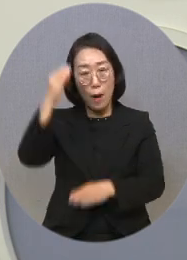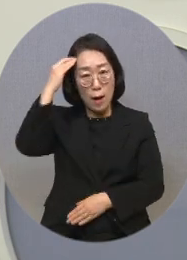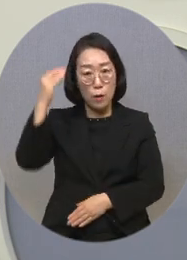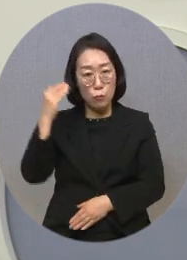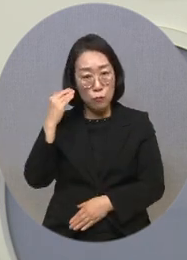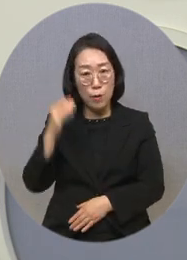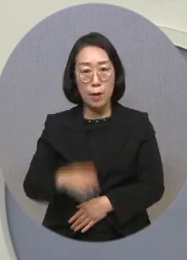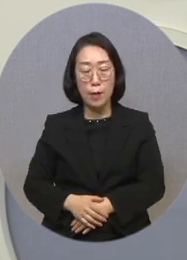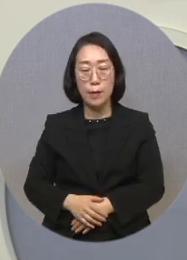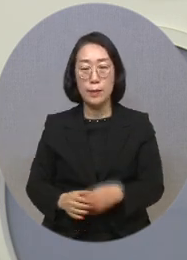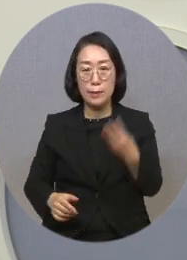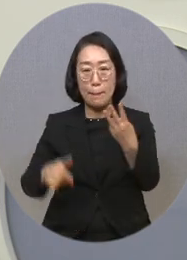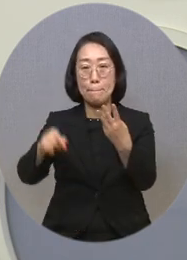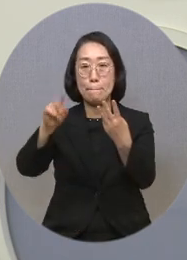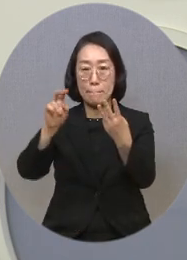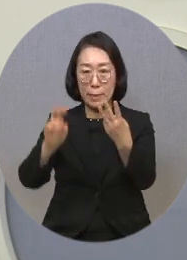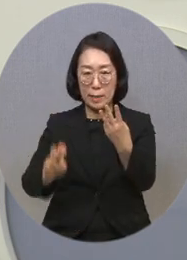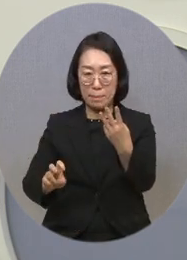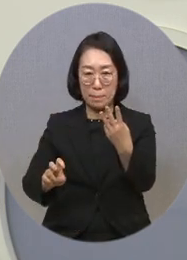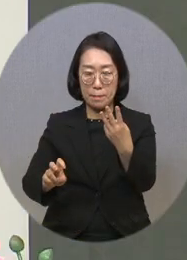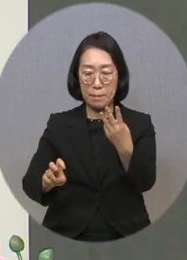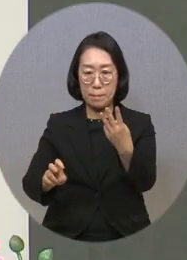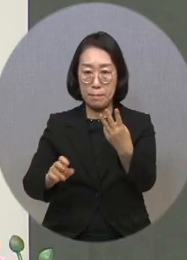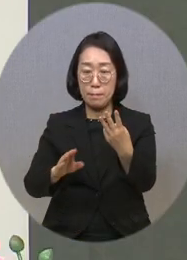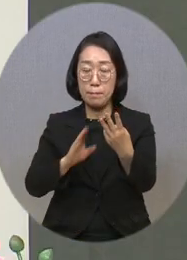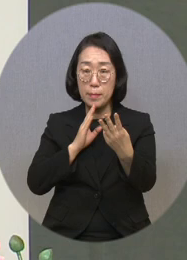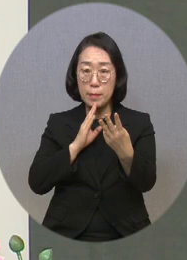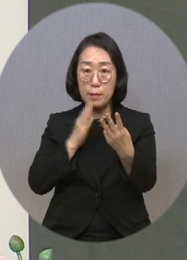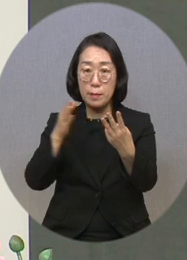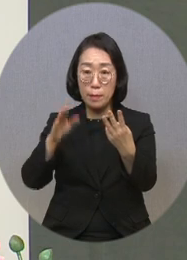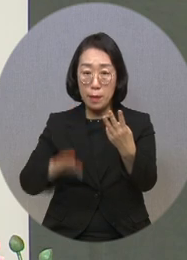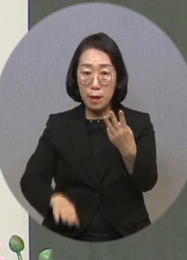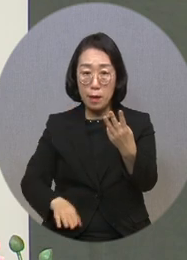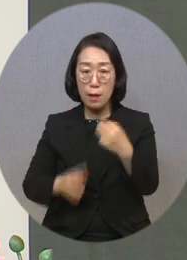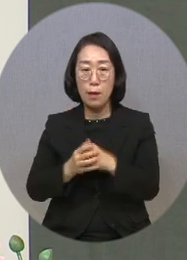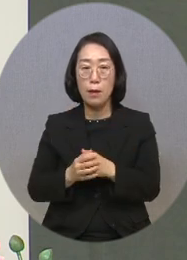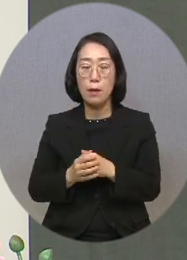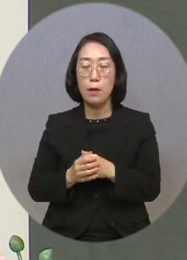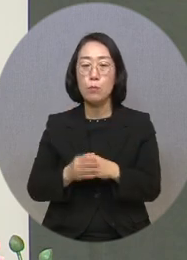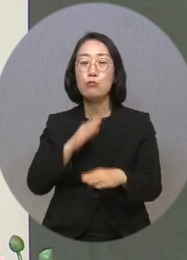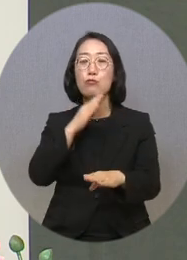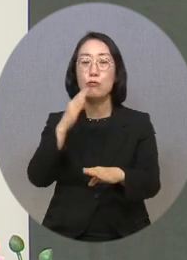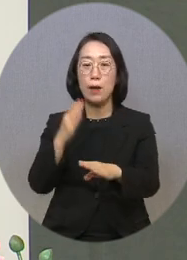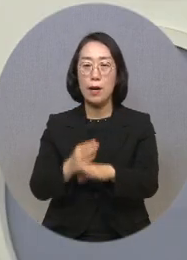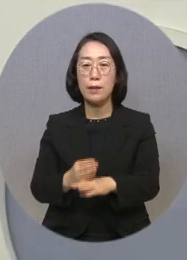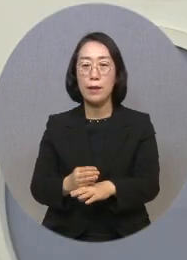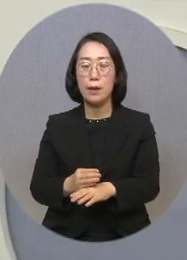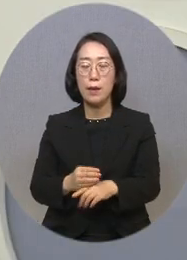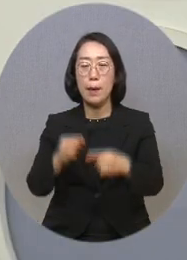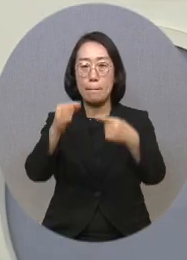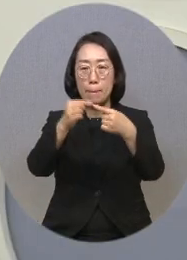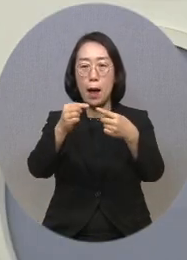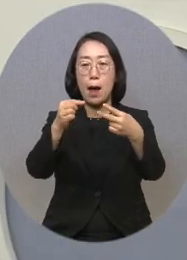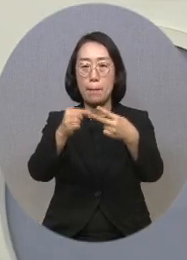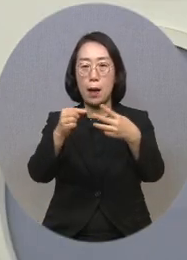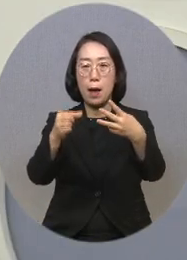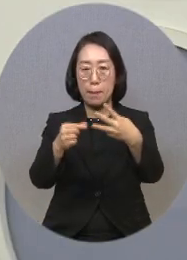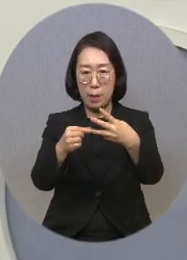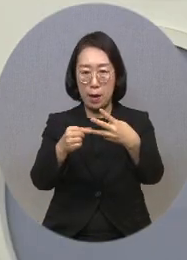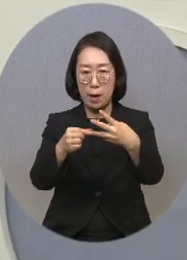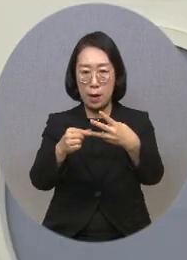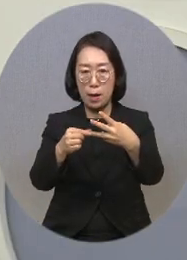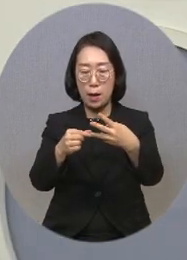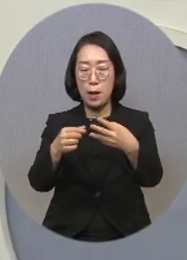삼김을 얘기하기도 하고 이런 얘기들을 했었는데 그 삼김이 아니고 북한의 3대의